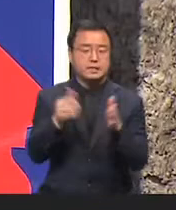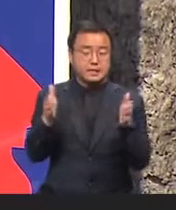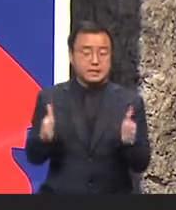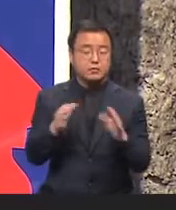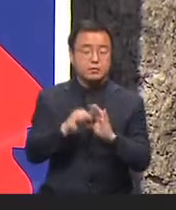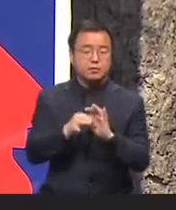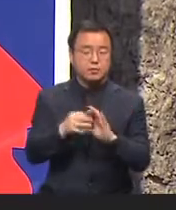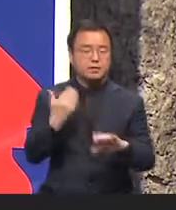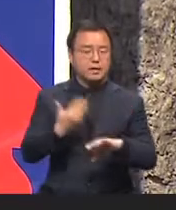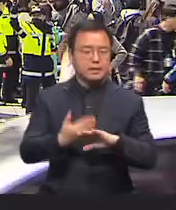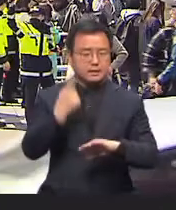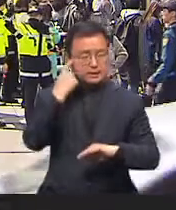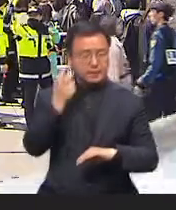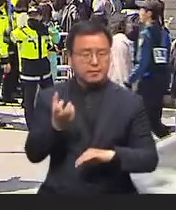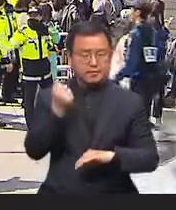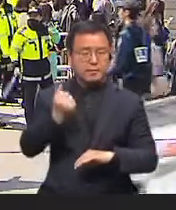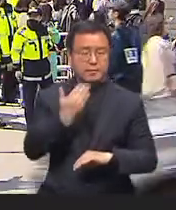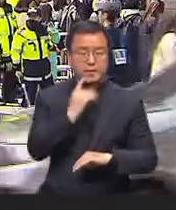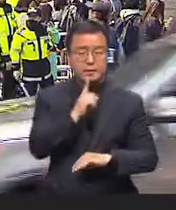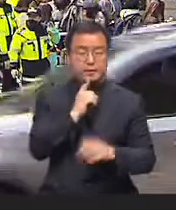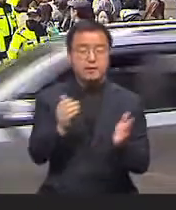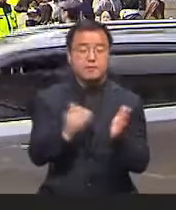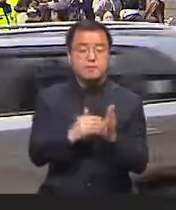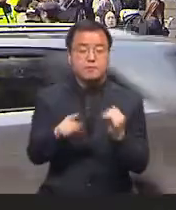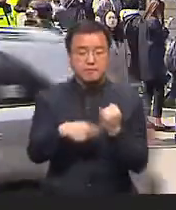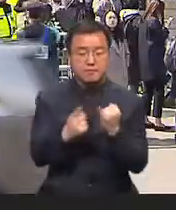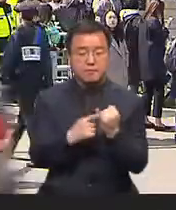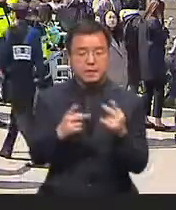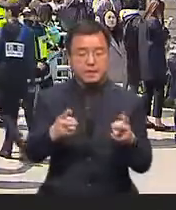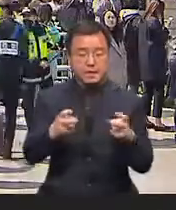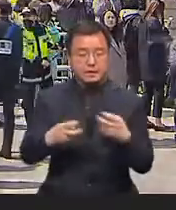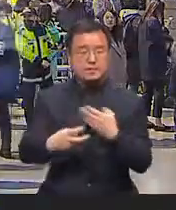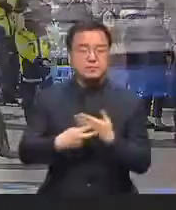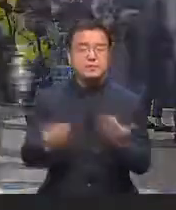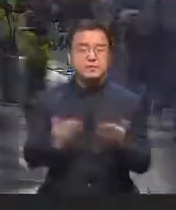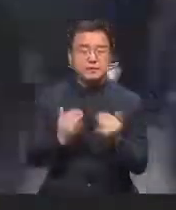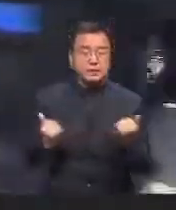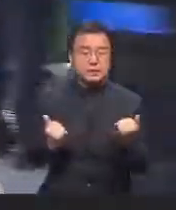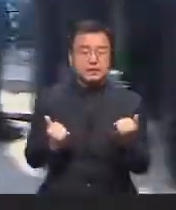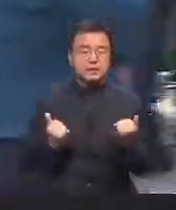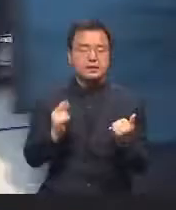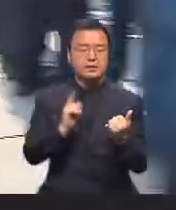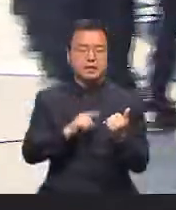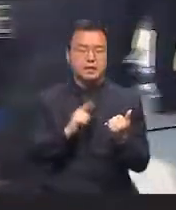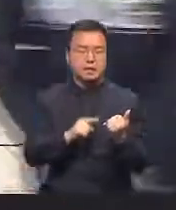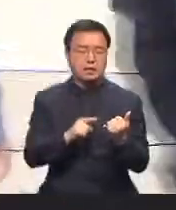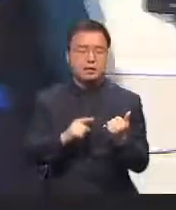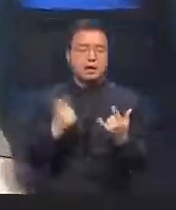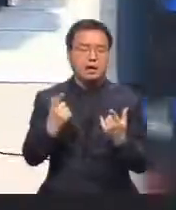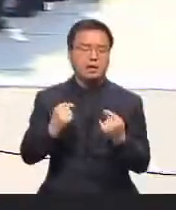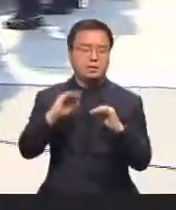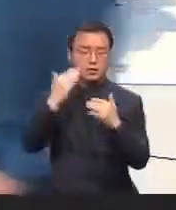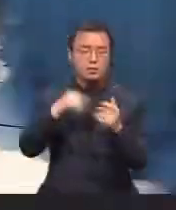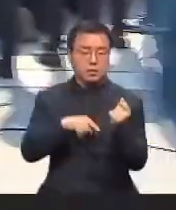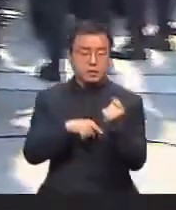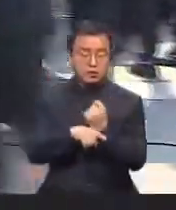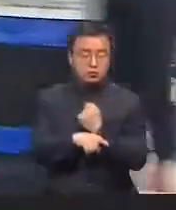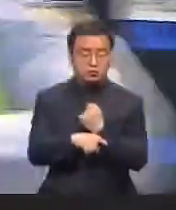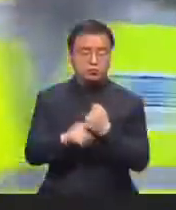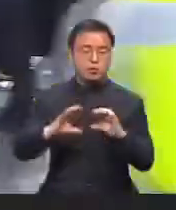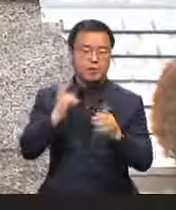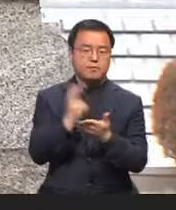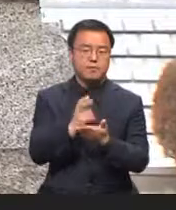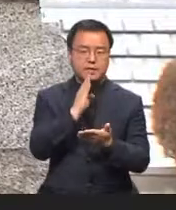겁니다 또 낙태 시술을 한 의사를 처벌하는 조항에 대해서도 같은 이유로 위헌 이라고 결정했습니다